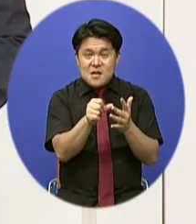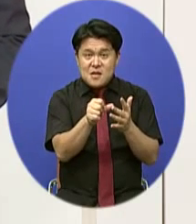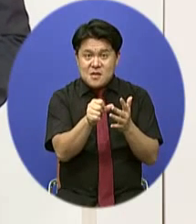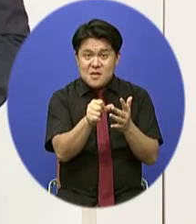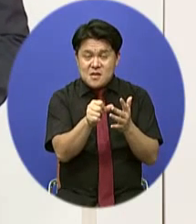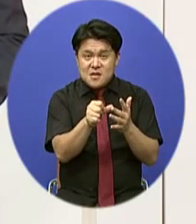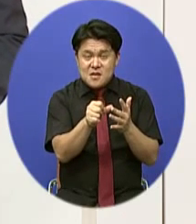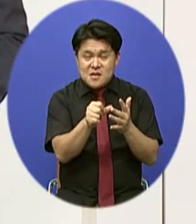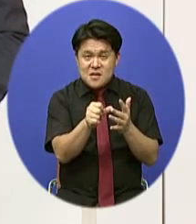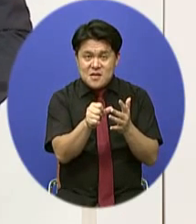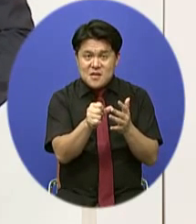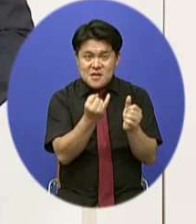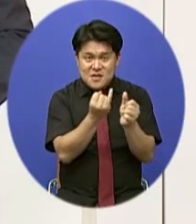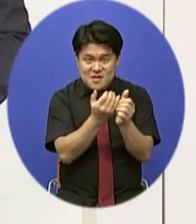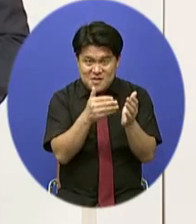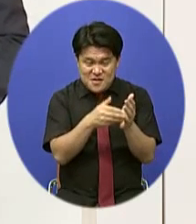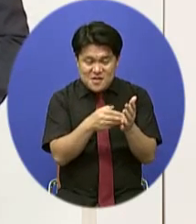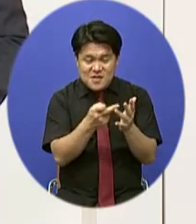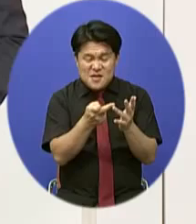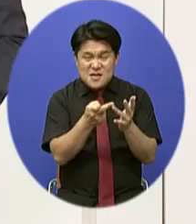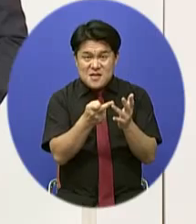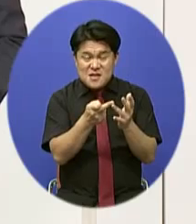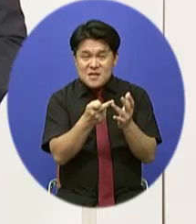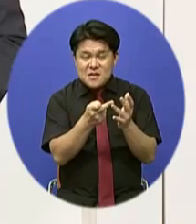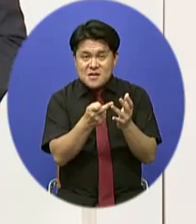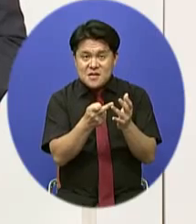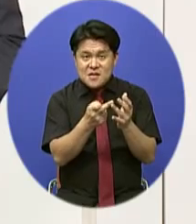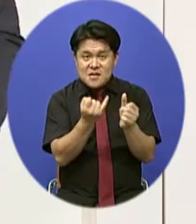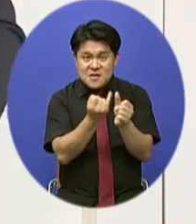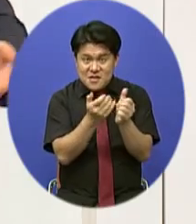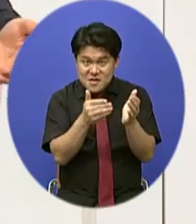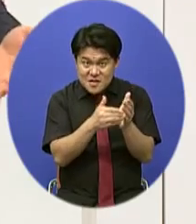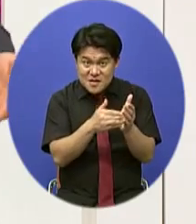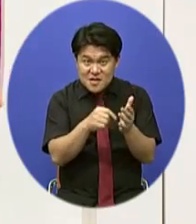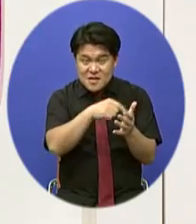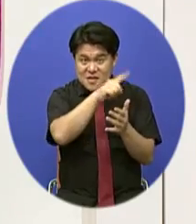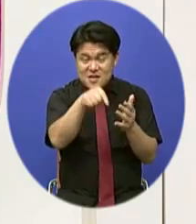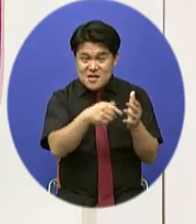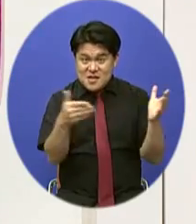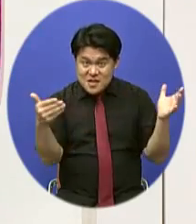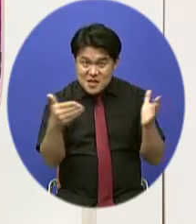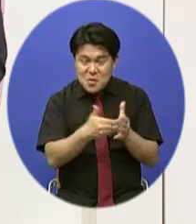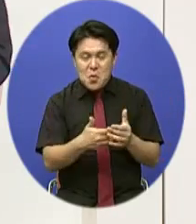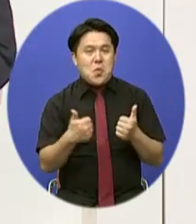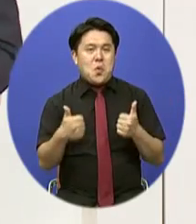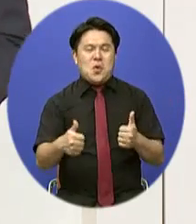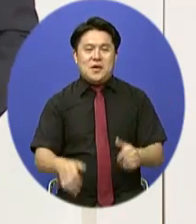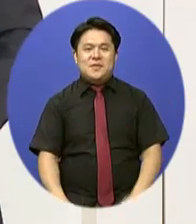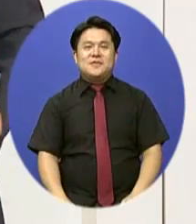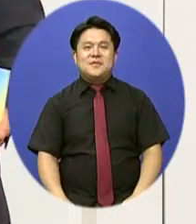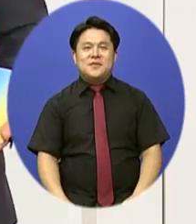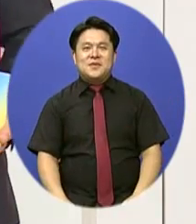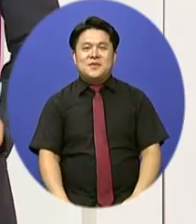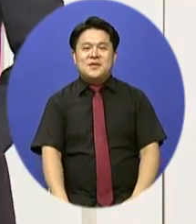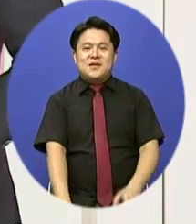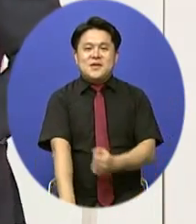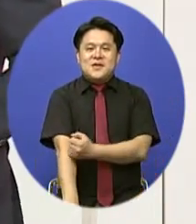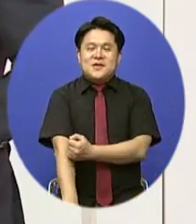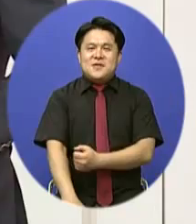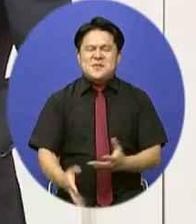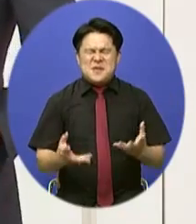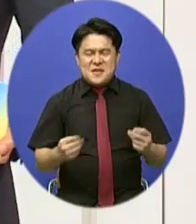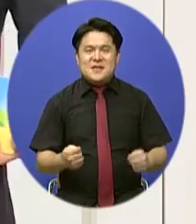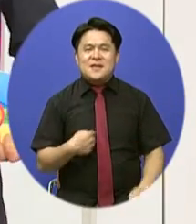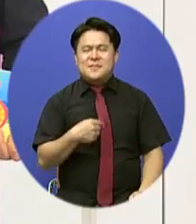갔는겨? 예. 넷째 갔는겨? 예. 아이고. 이야, 고생하셨어요. 내가 바로